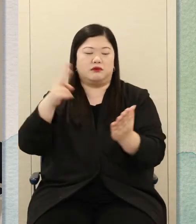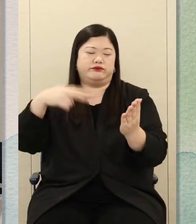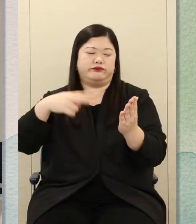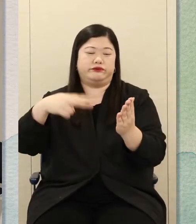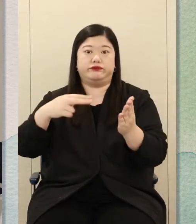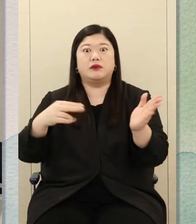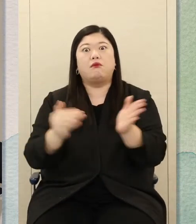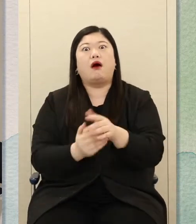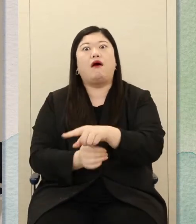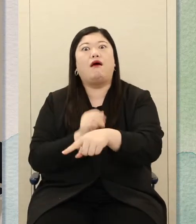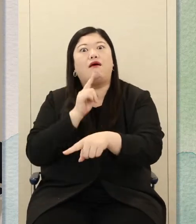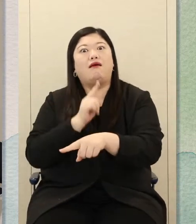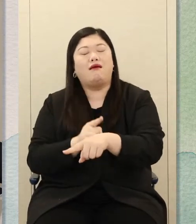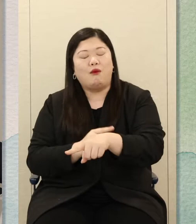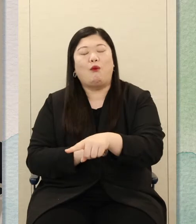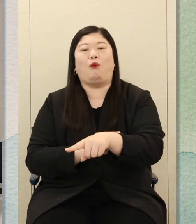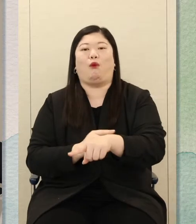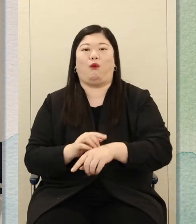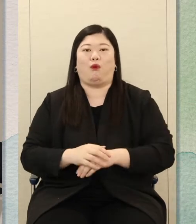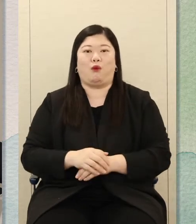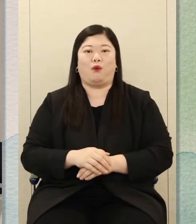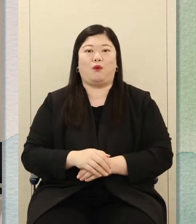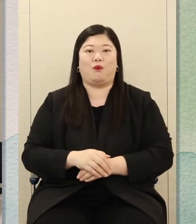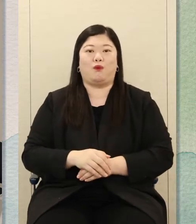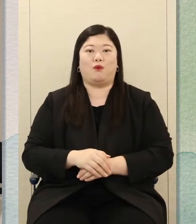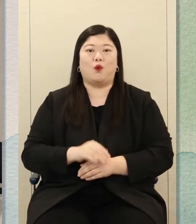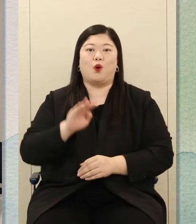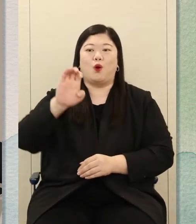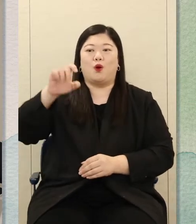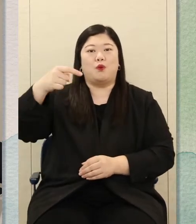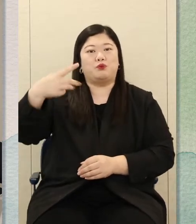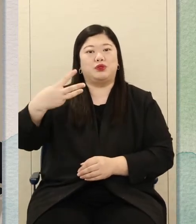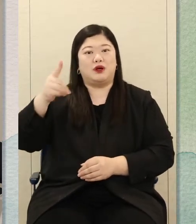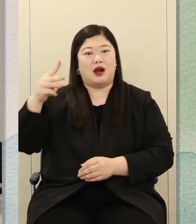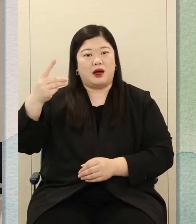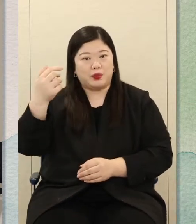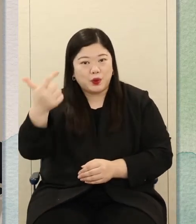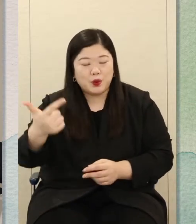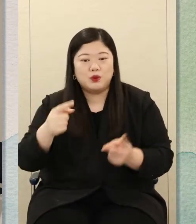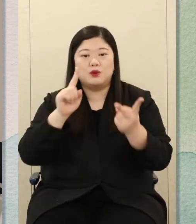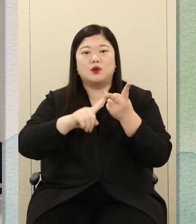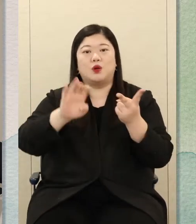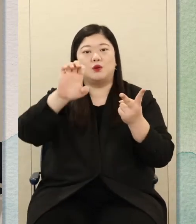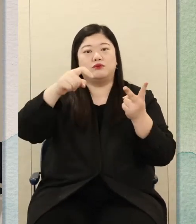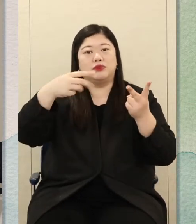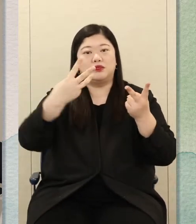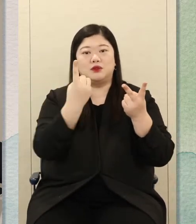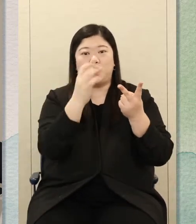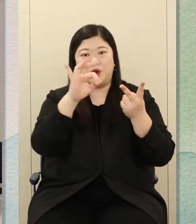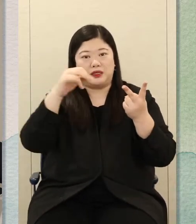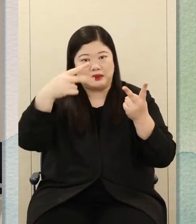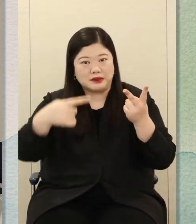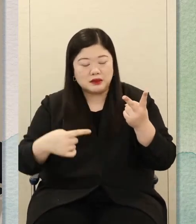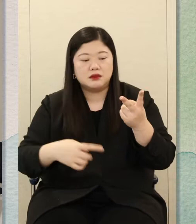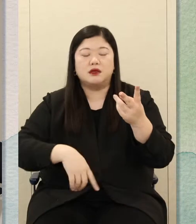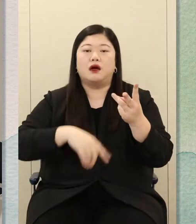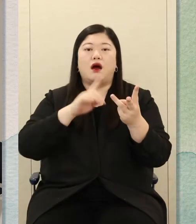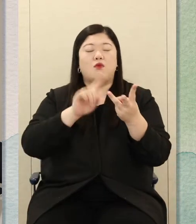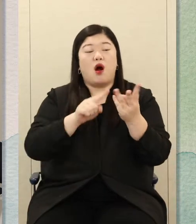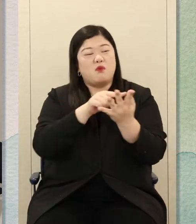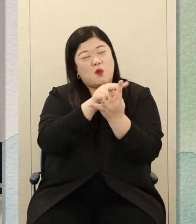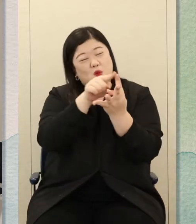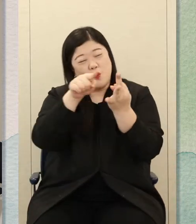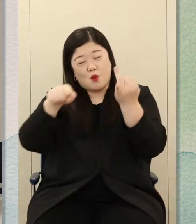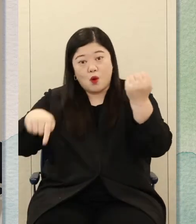다 들어 있습니다. 당연히. 뭐 플라톤의 국가부터 시작해가지고 뭐 프로이트의 꿈의 해석이나 뭐 이런 책까지 다 들어 있어요.